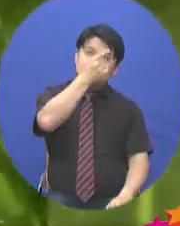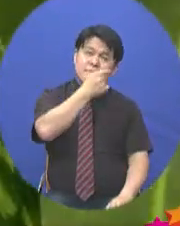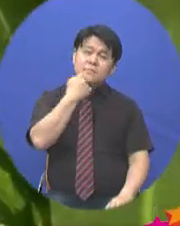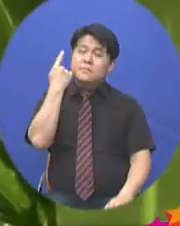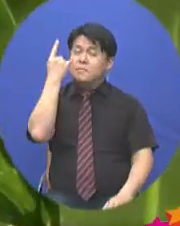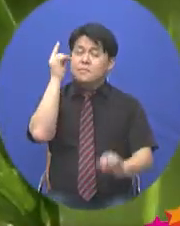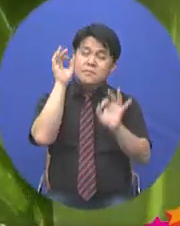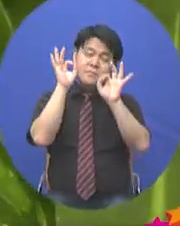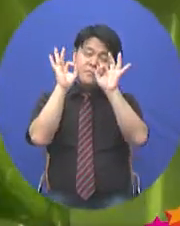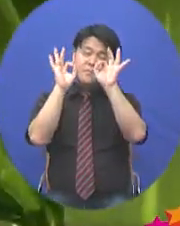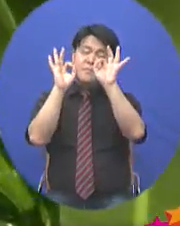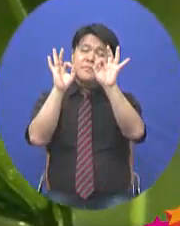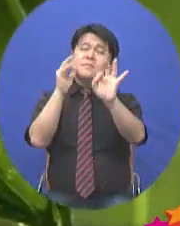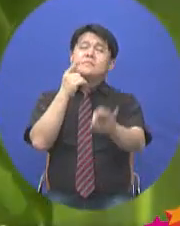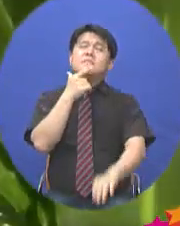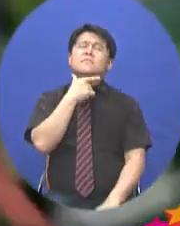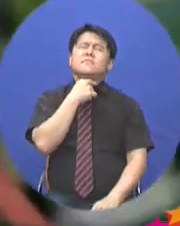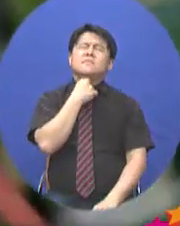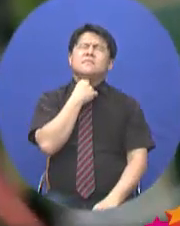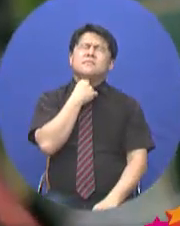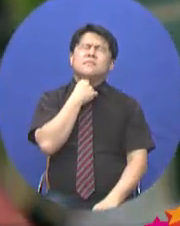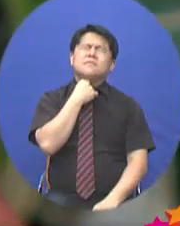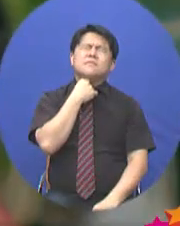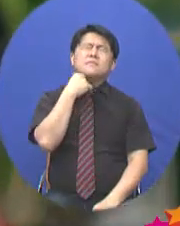목소리 어머님의